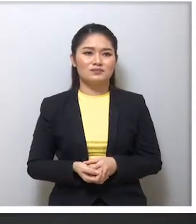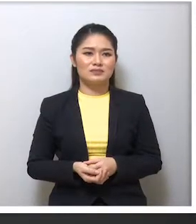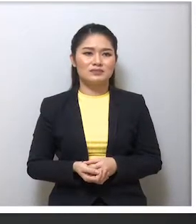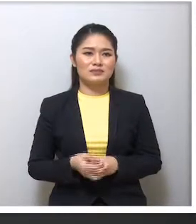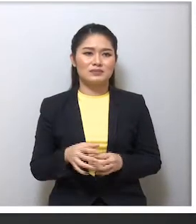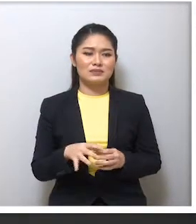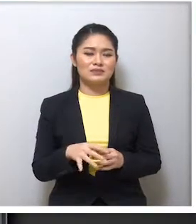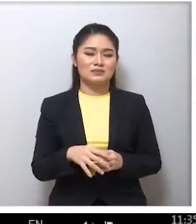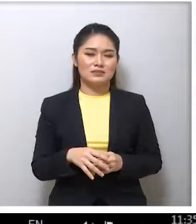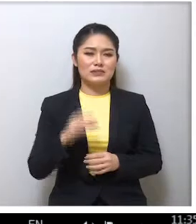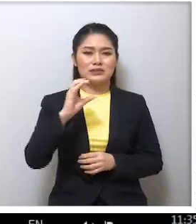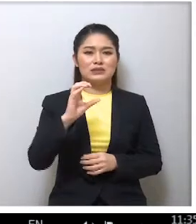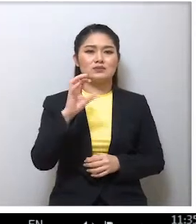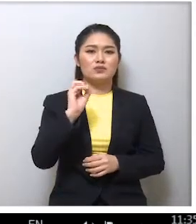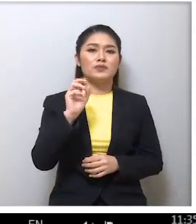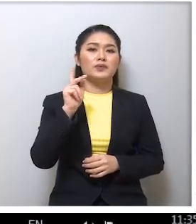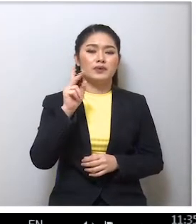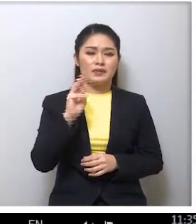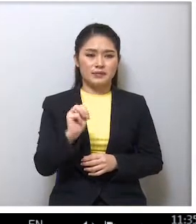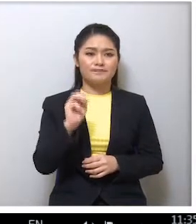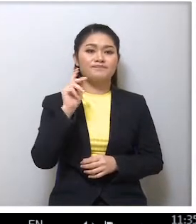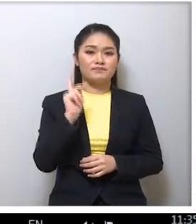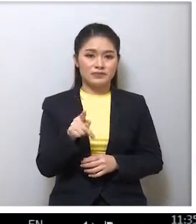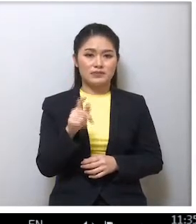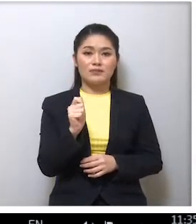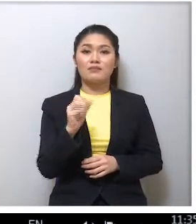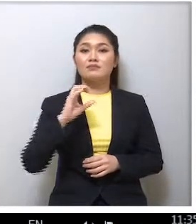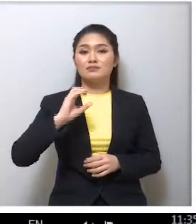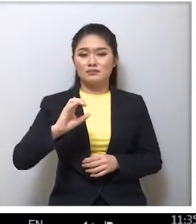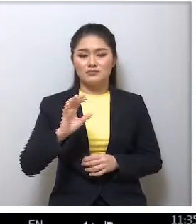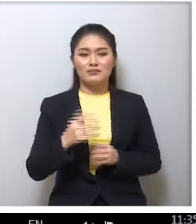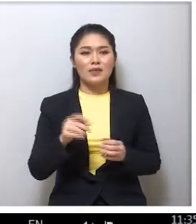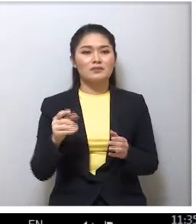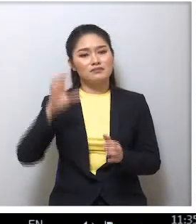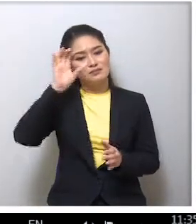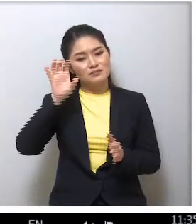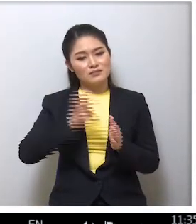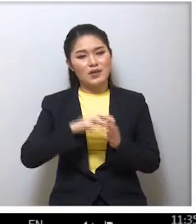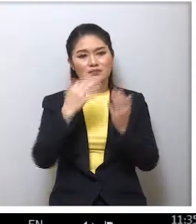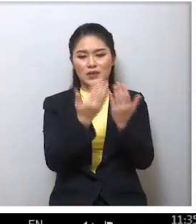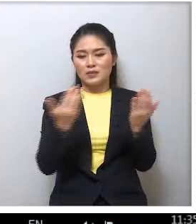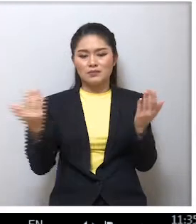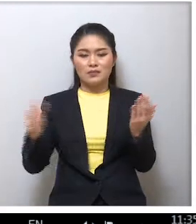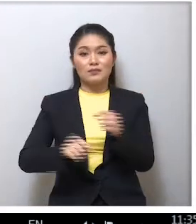Compact Material Editor นะครับเราก็จะได้เป็นแบบลูกบอลแบบนี้จ